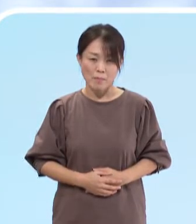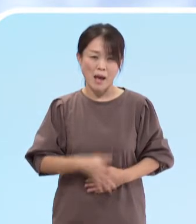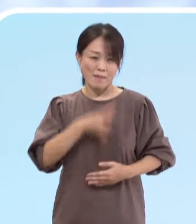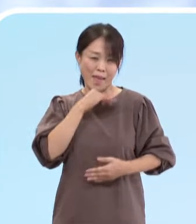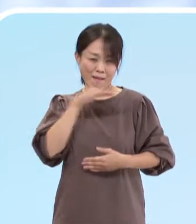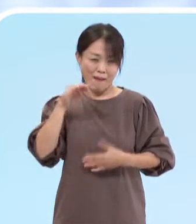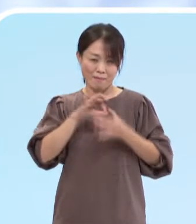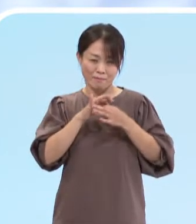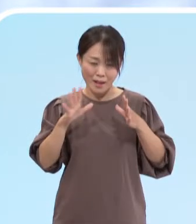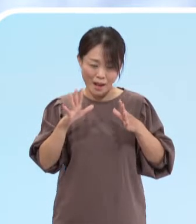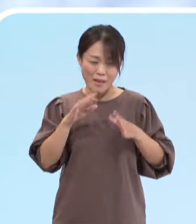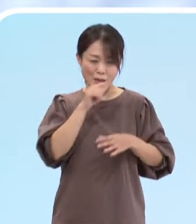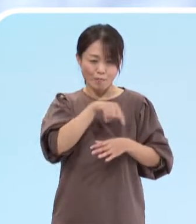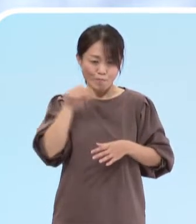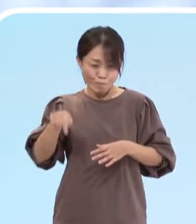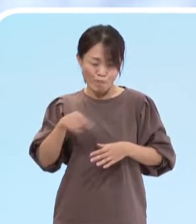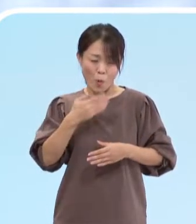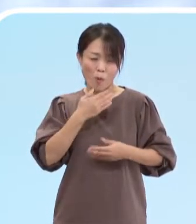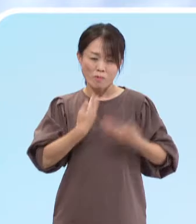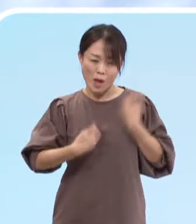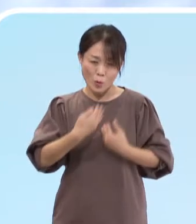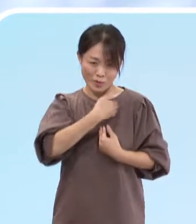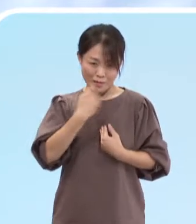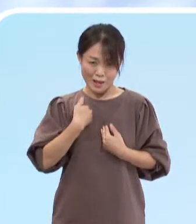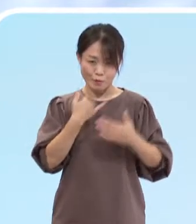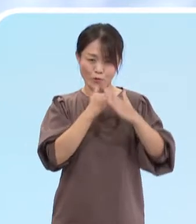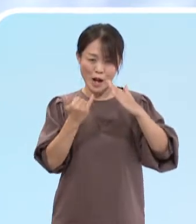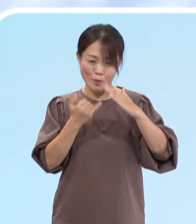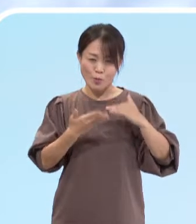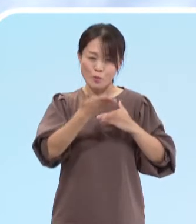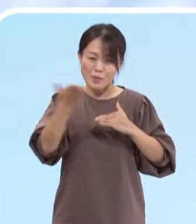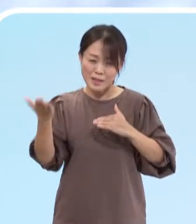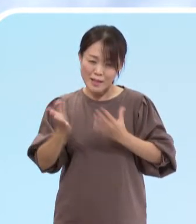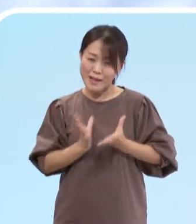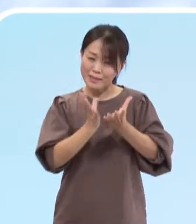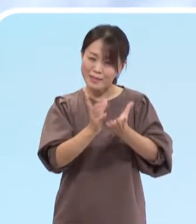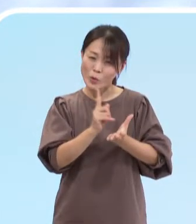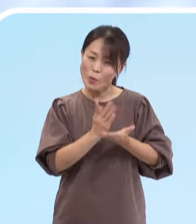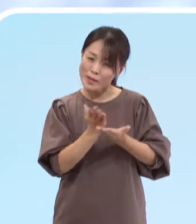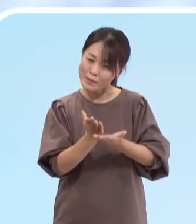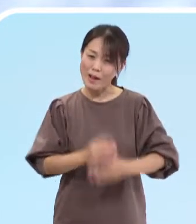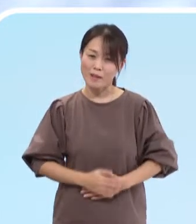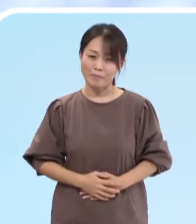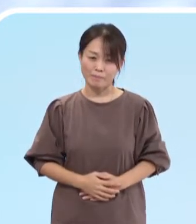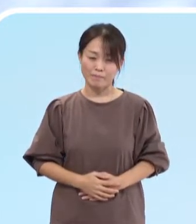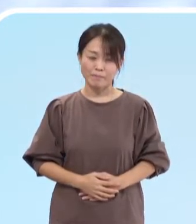世代を問わず楽しめる2つのミュージアム、ご家族でのお出かけにいかがですか？